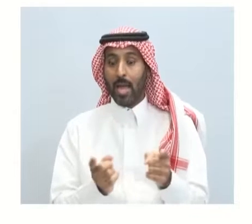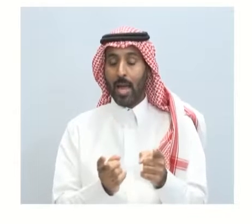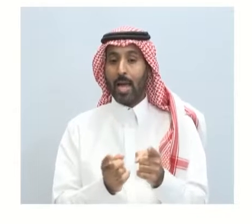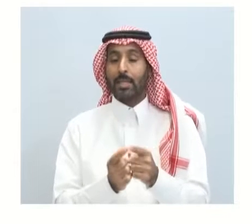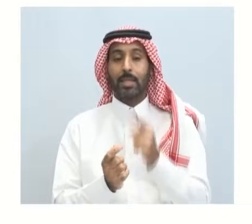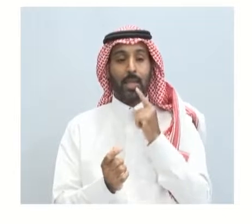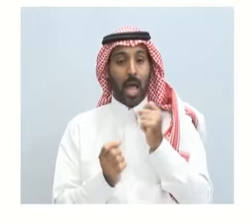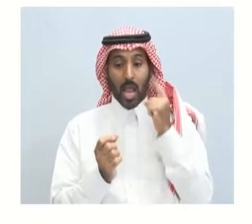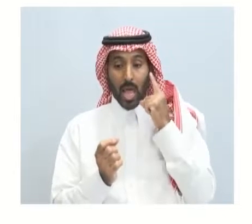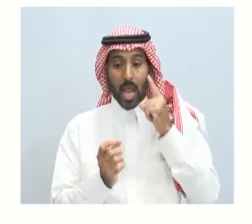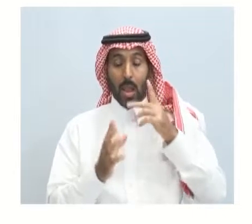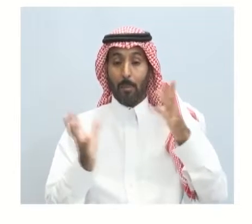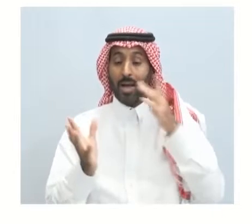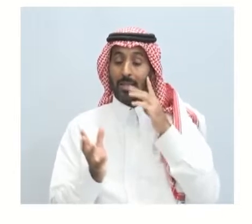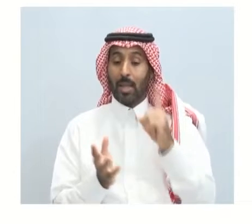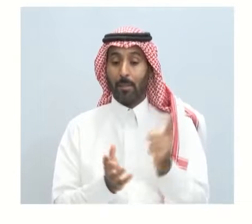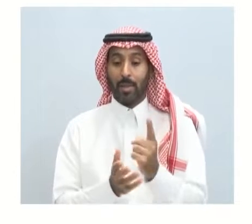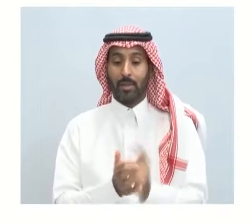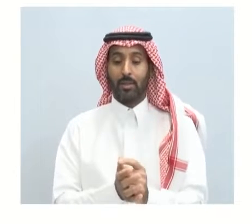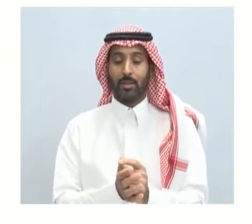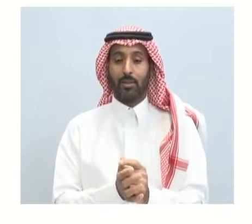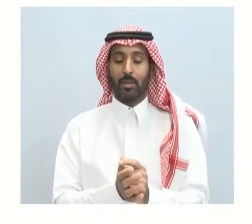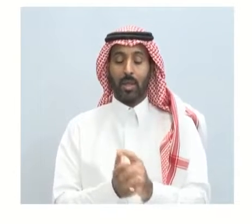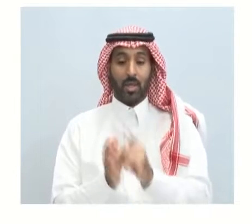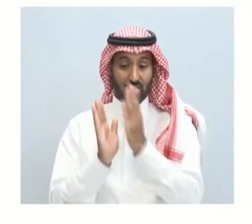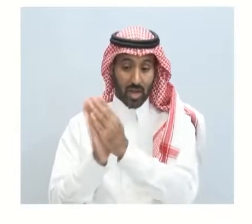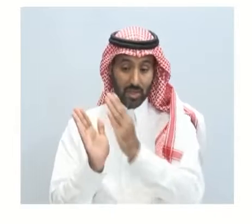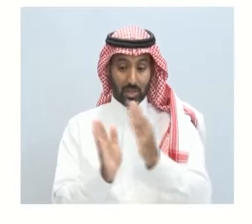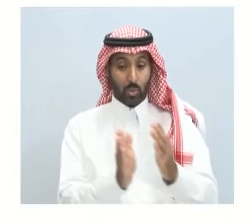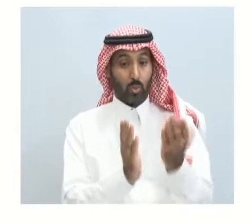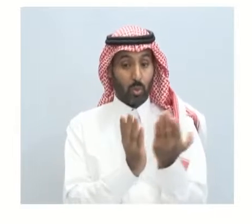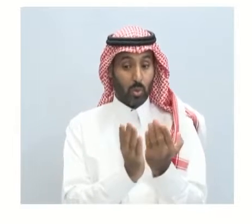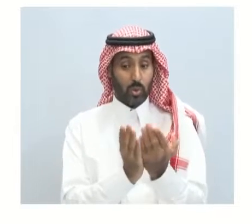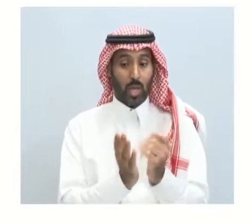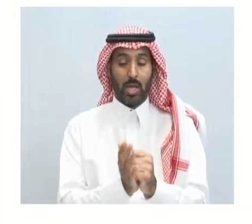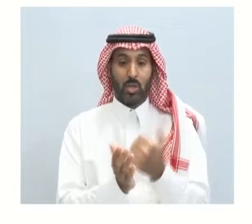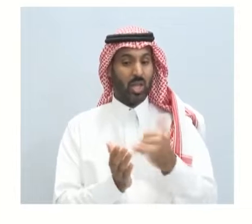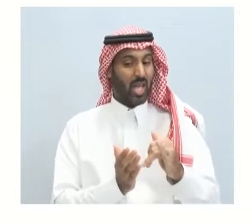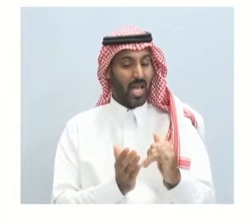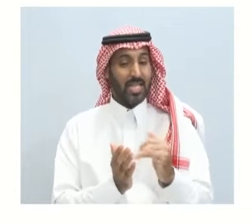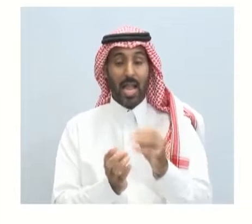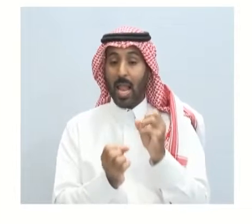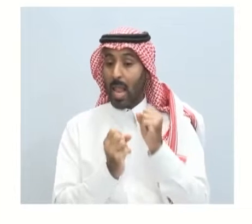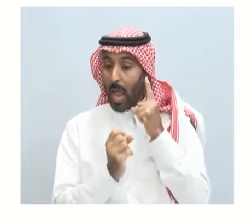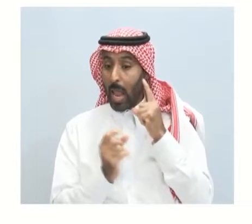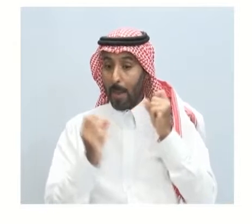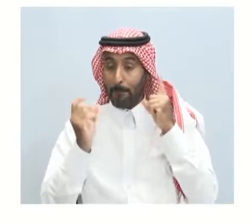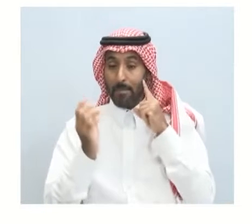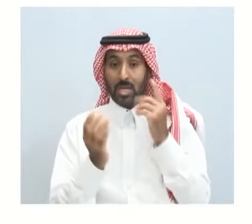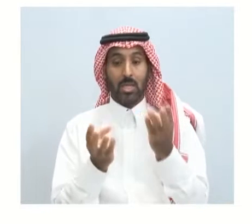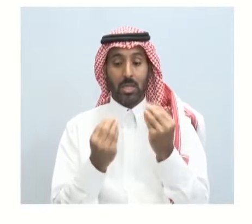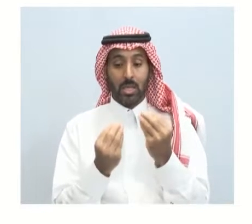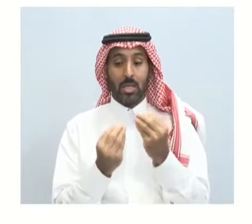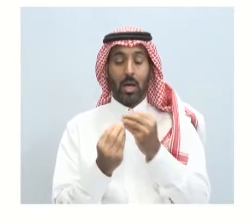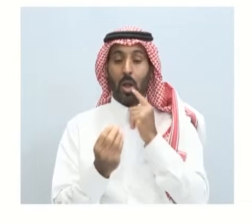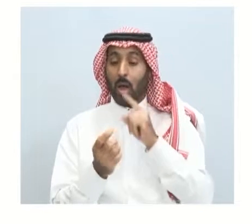فصلان الفصل الاول طبيعه العلم لدينا ثلاثه دروس اسلوب العلم عمل العلم والعلم